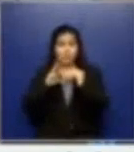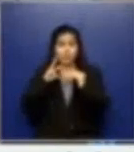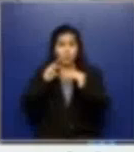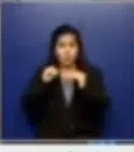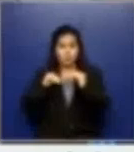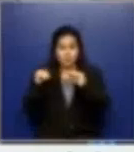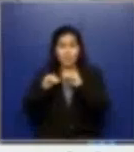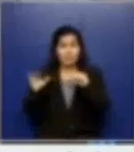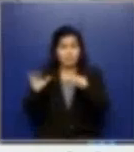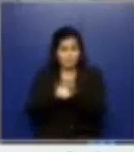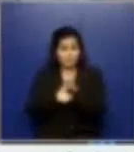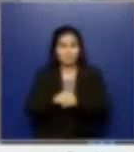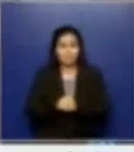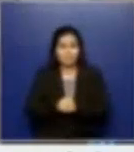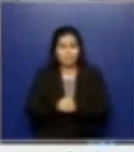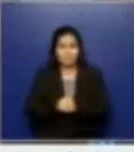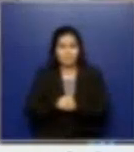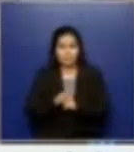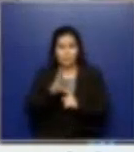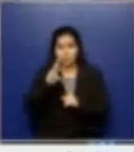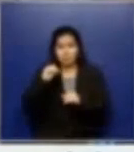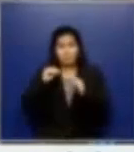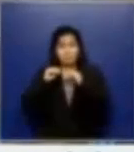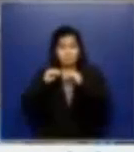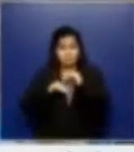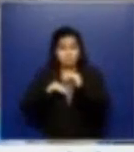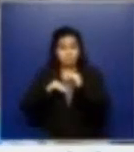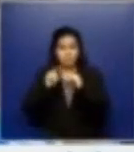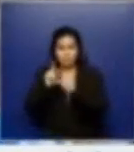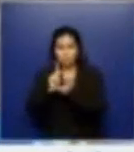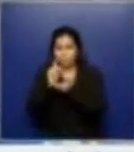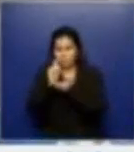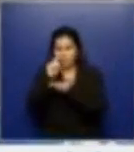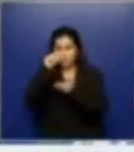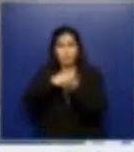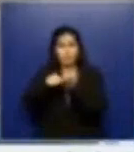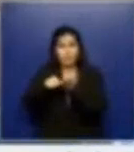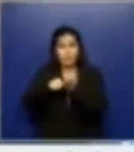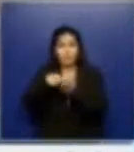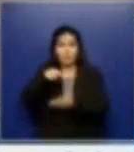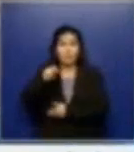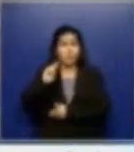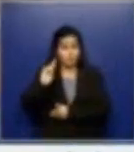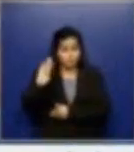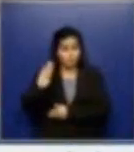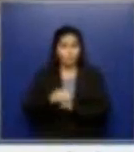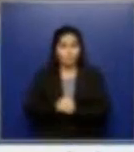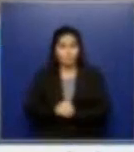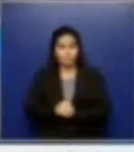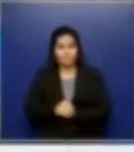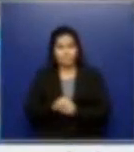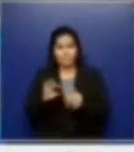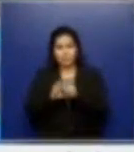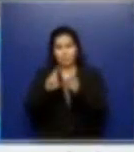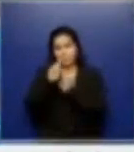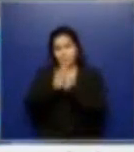ในเร็วๆนี้เนี่ยถ้าเกิน60ไม่ได้ท่านกู้อีกไม่ได้ท่านต้องมาแก้พ.ร.บ.ระเบียบวินั